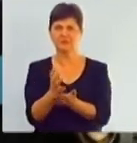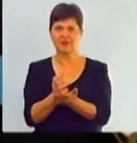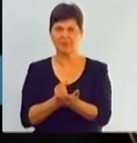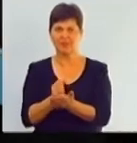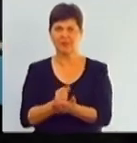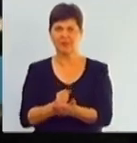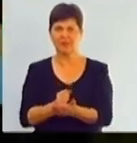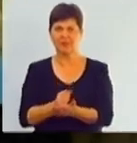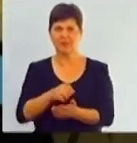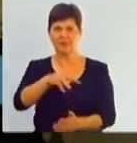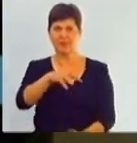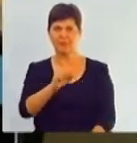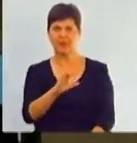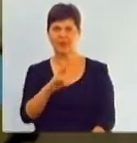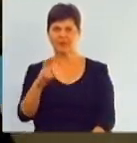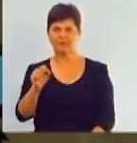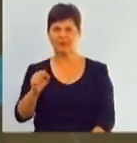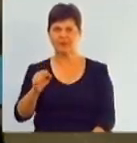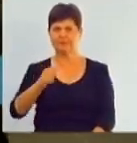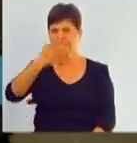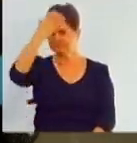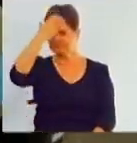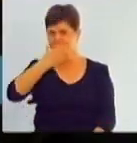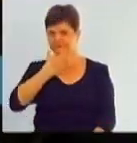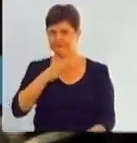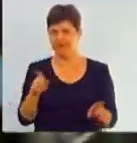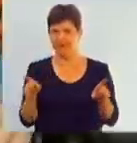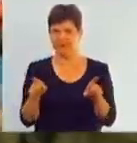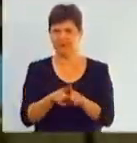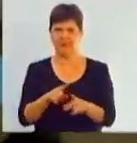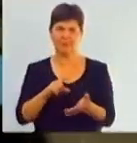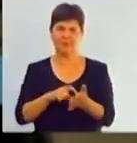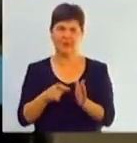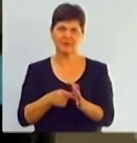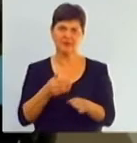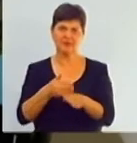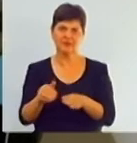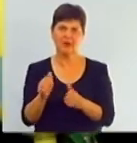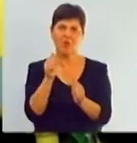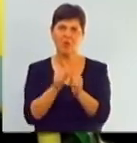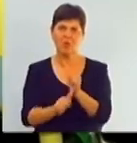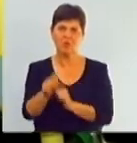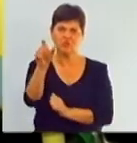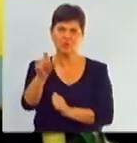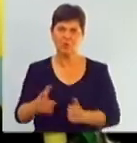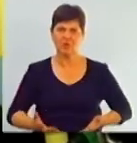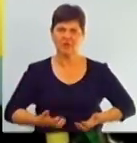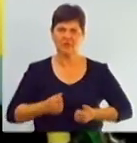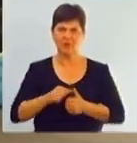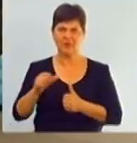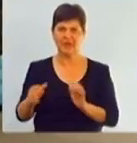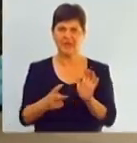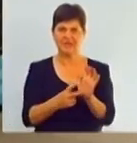Маска на апарат такого плану. Вона виділяється кожному рятувальнику окремо. У 700 тисяч